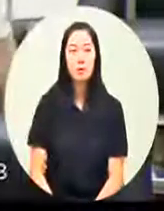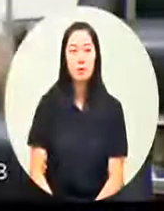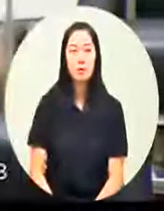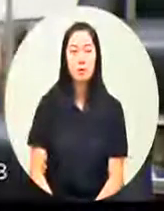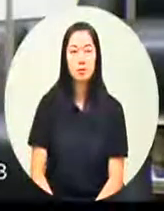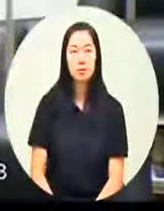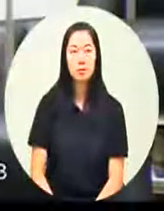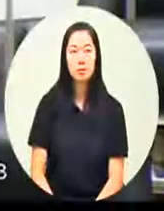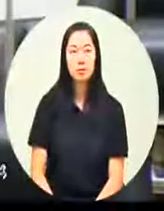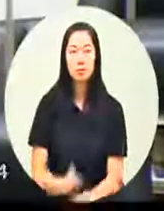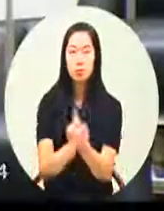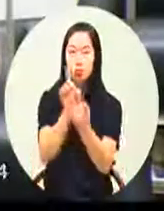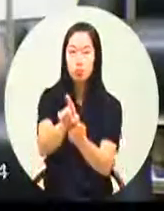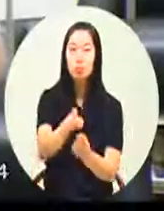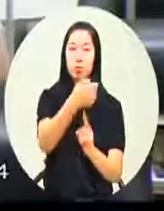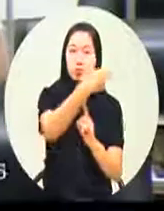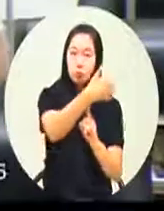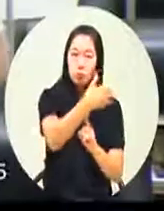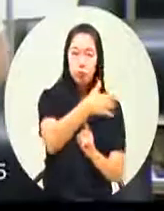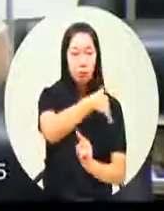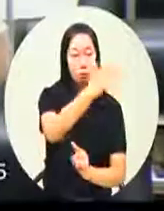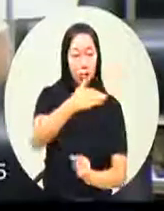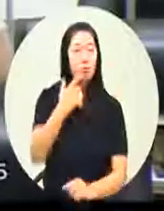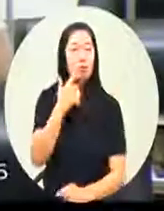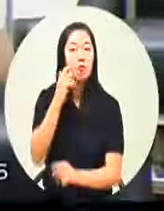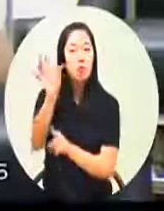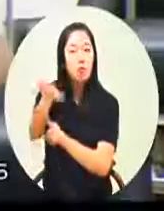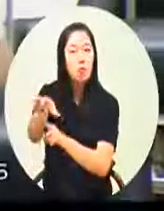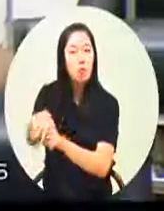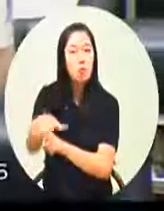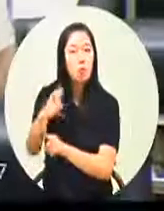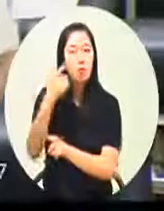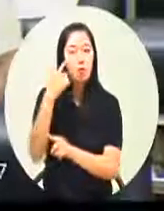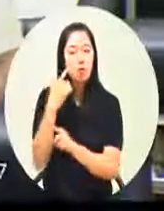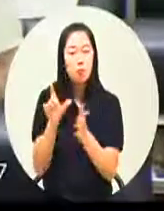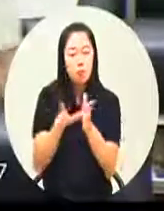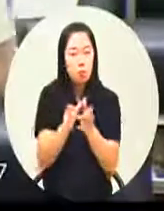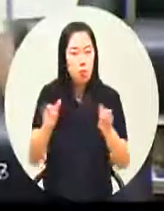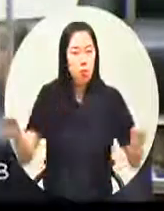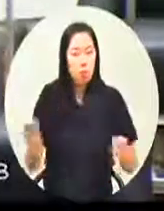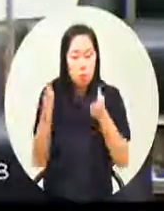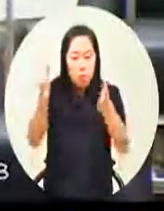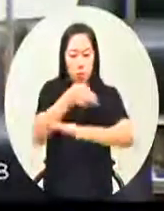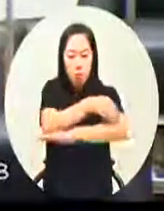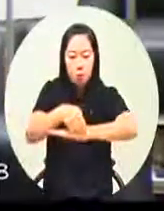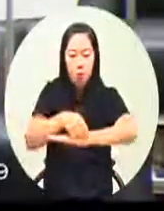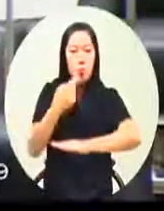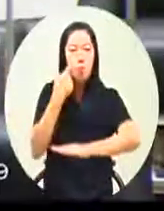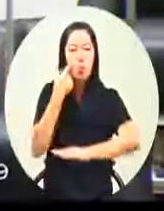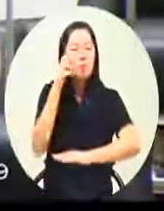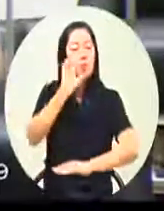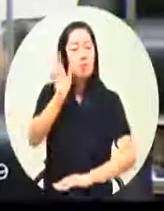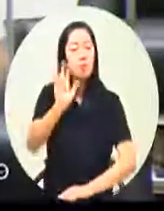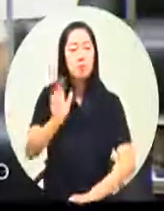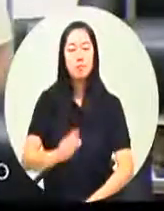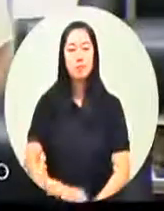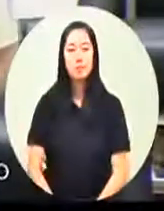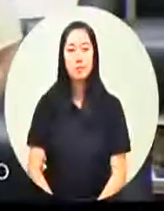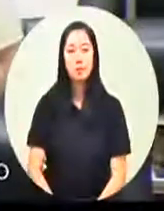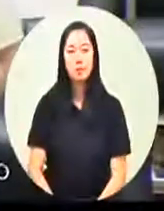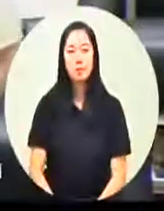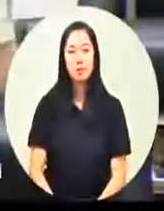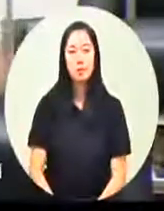对于我们的奇美地区的长远规划，我真的是看不到。好，我真的是看不